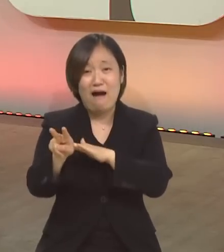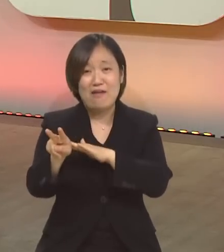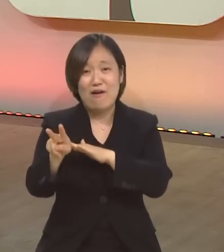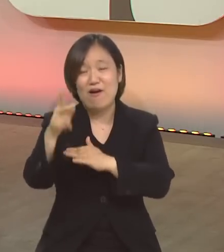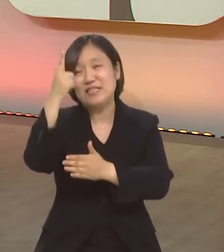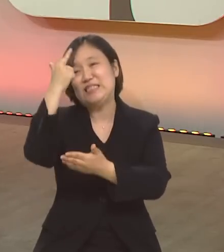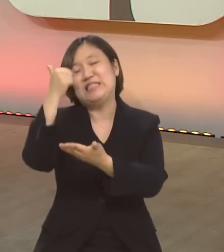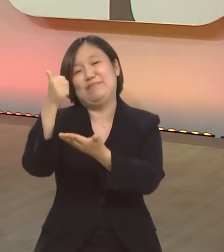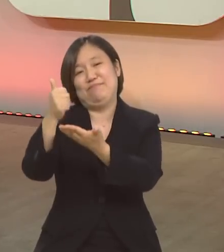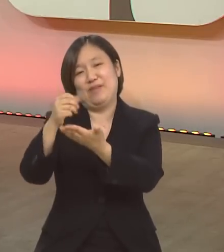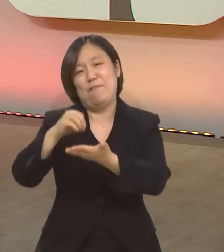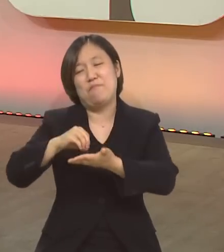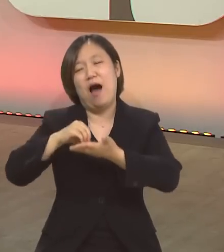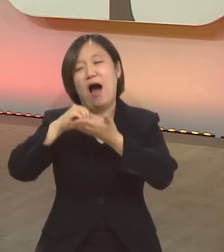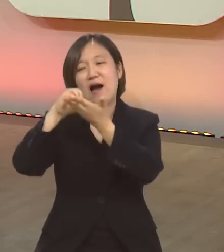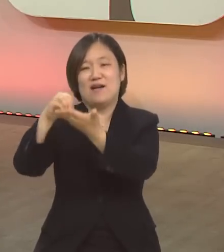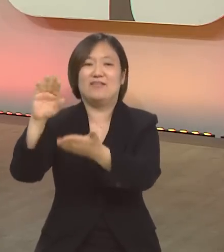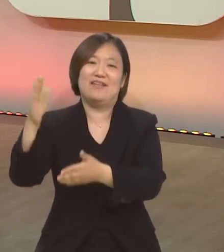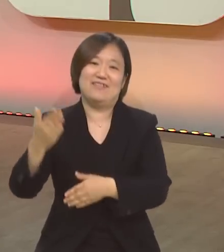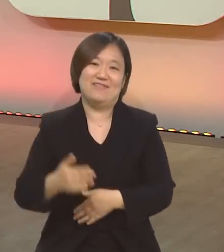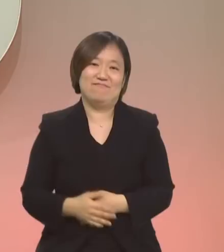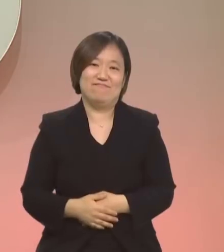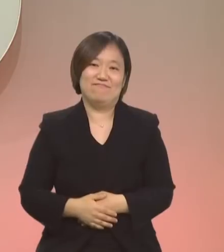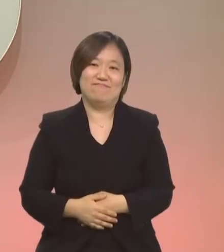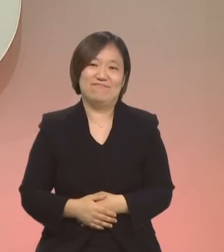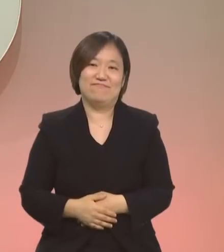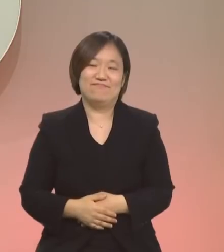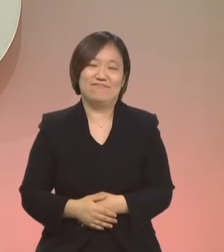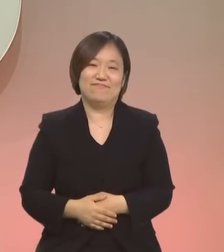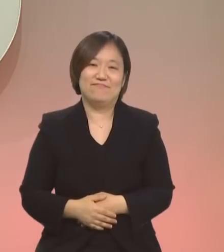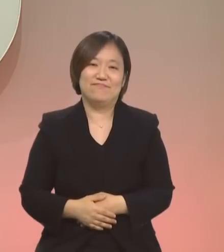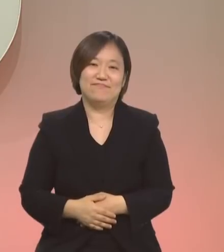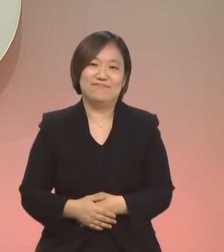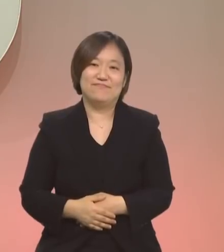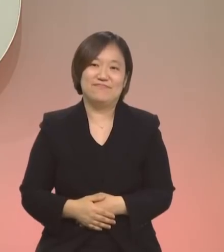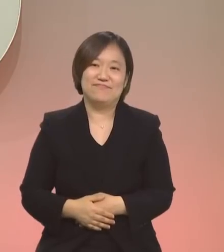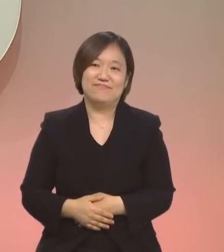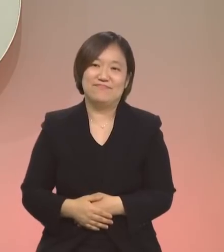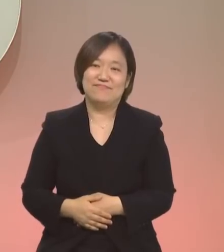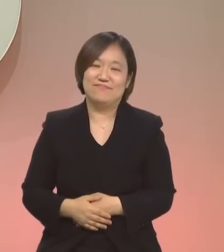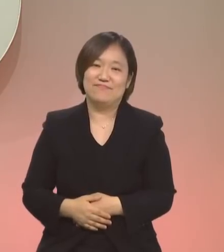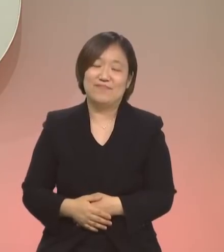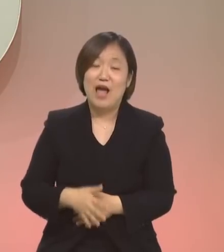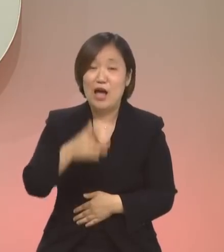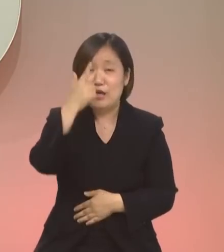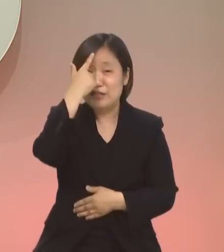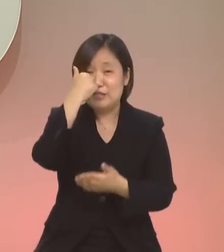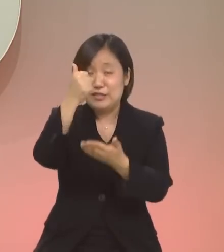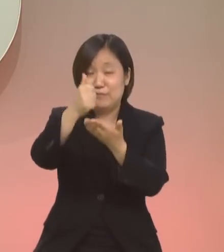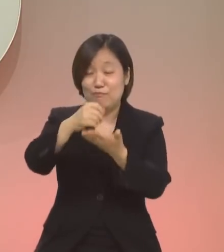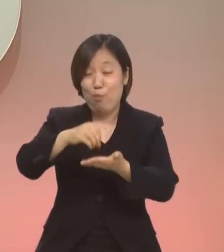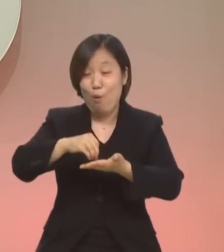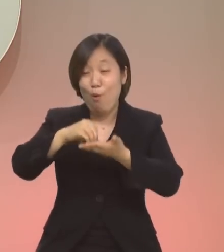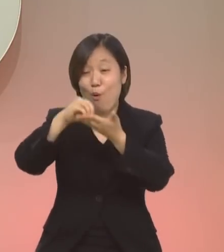머리를 깎고 이제 출가를 하게 됩니다 이제 머리 깎고 출가를 했는데 나중에